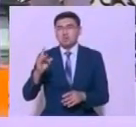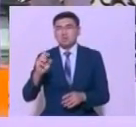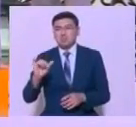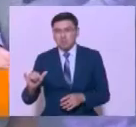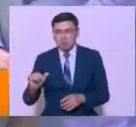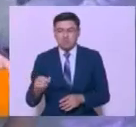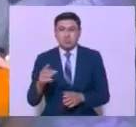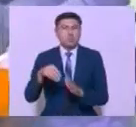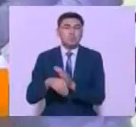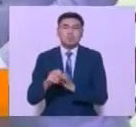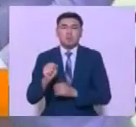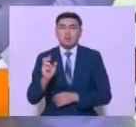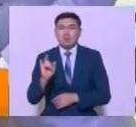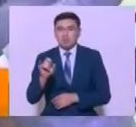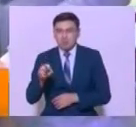как